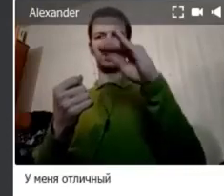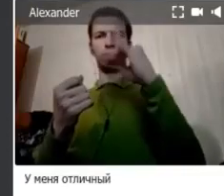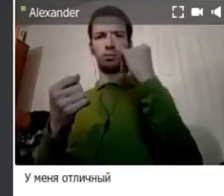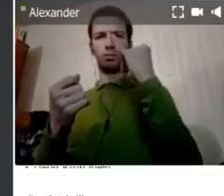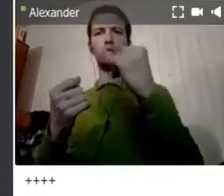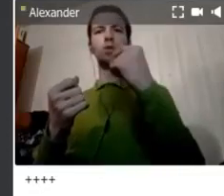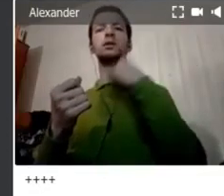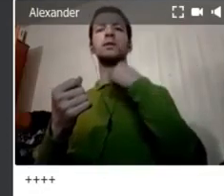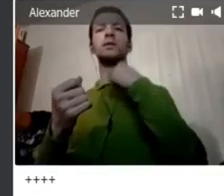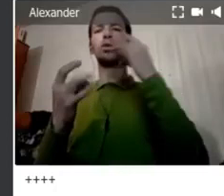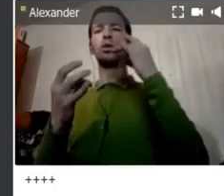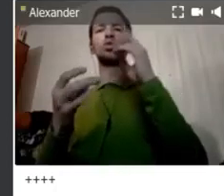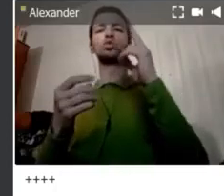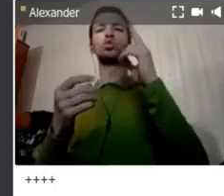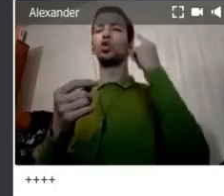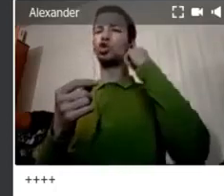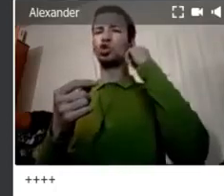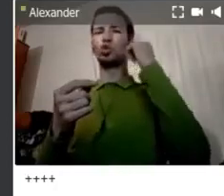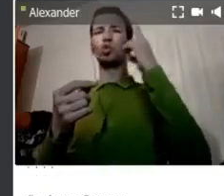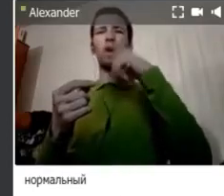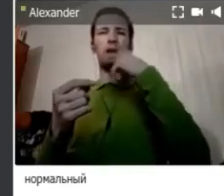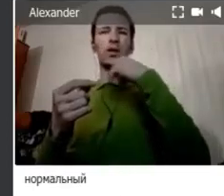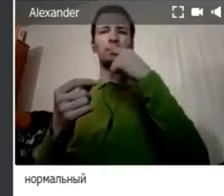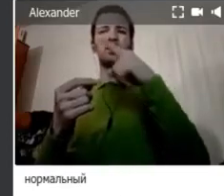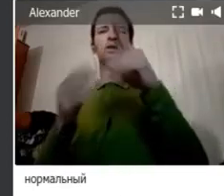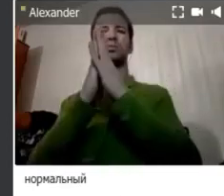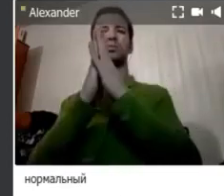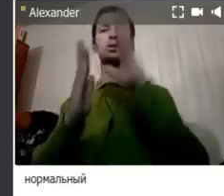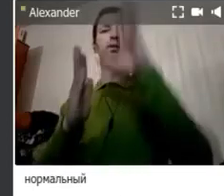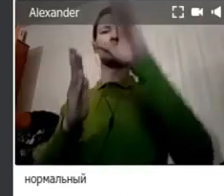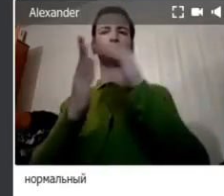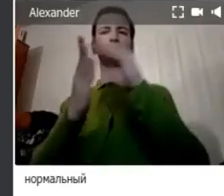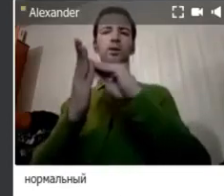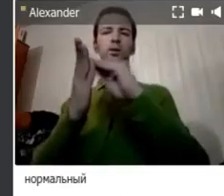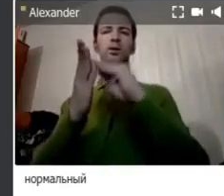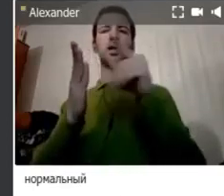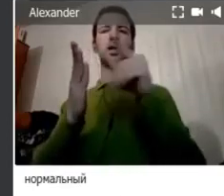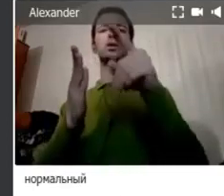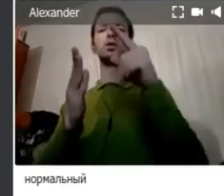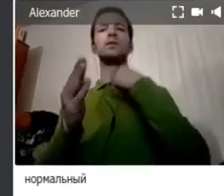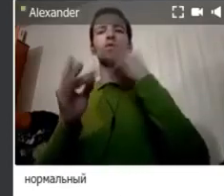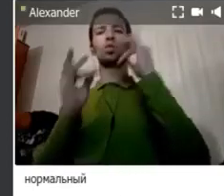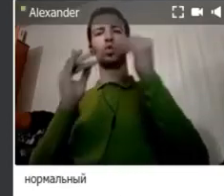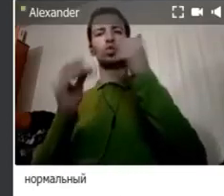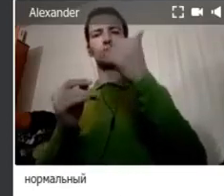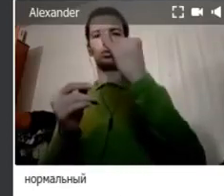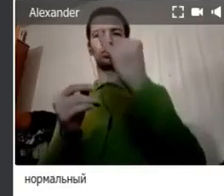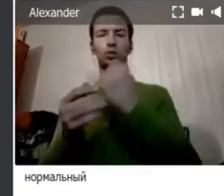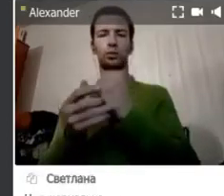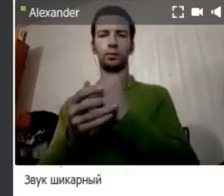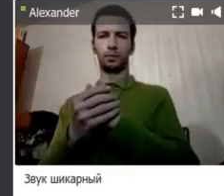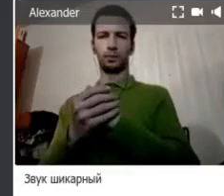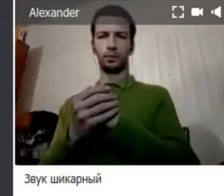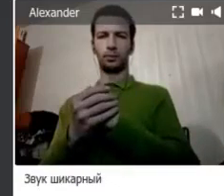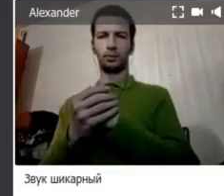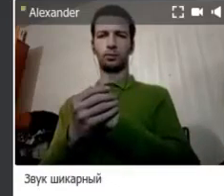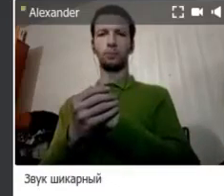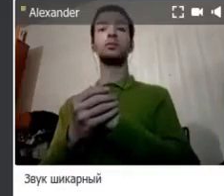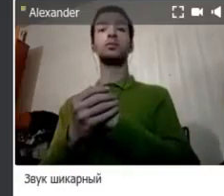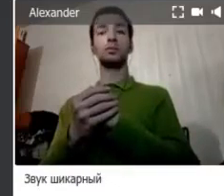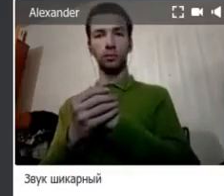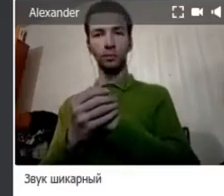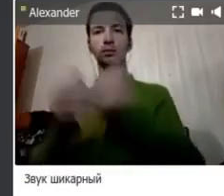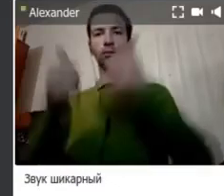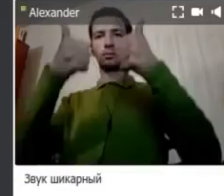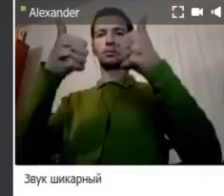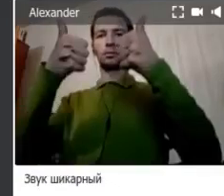наверное, это уже у вас на приборах. Есть шкала, Уважаемая, так, Ольга, слева